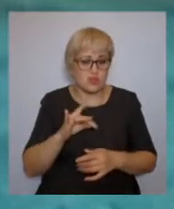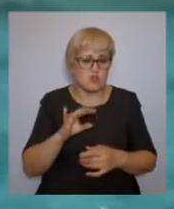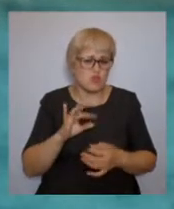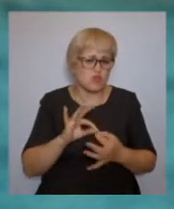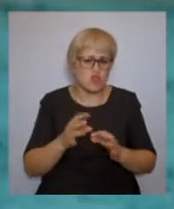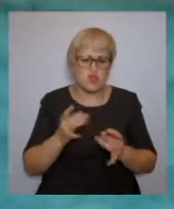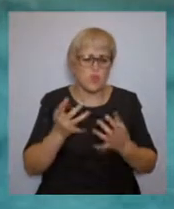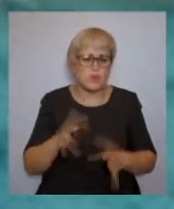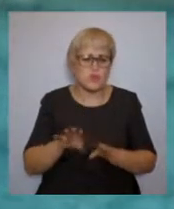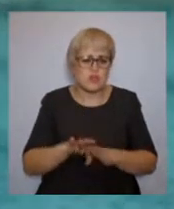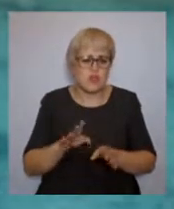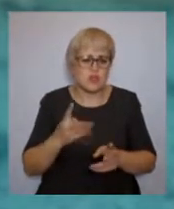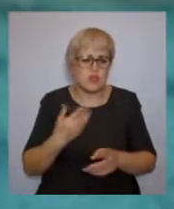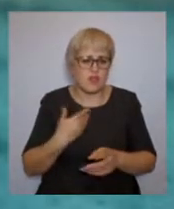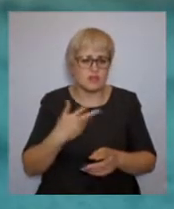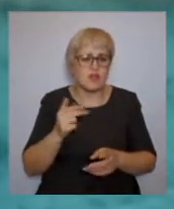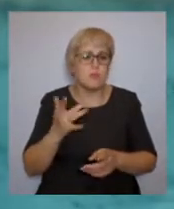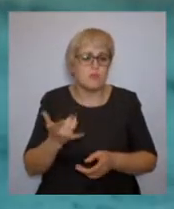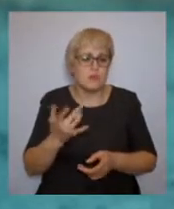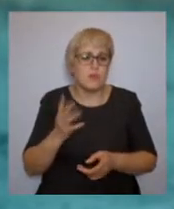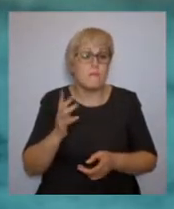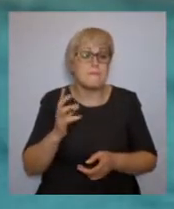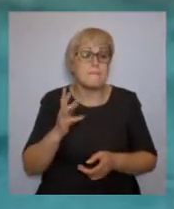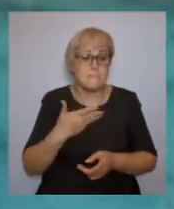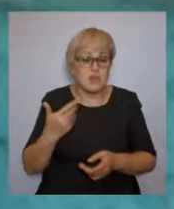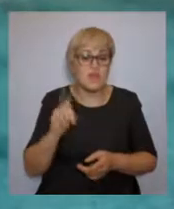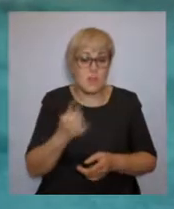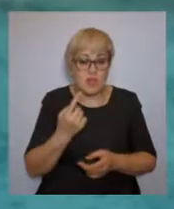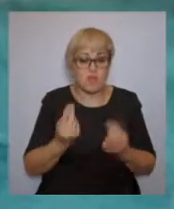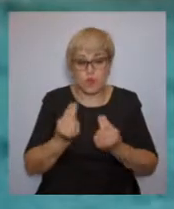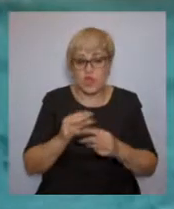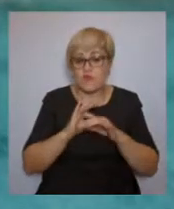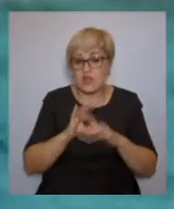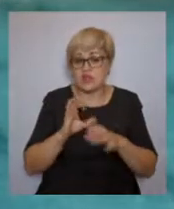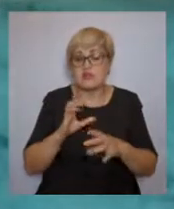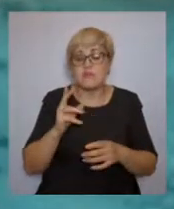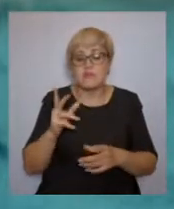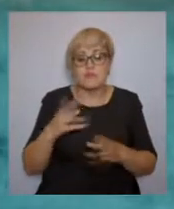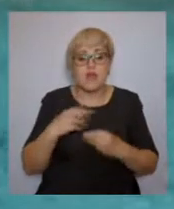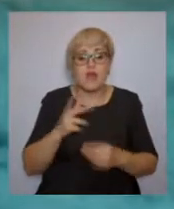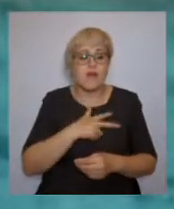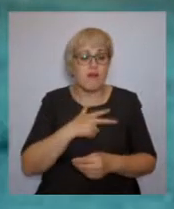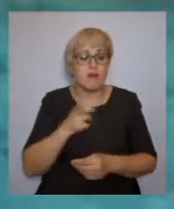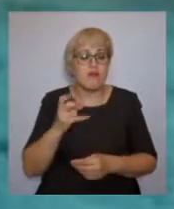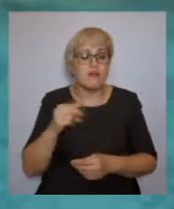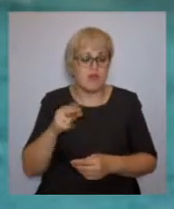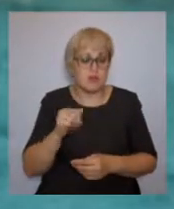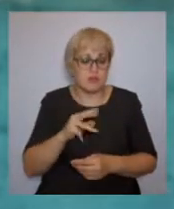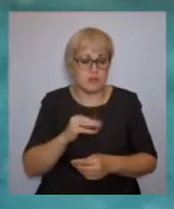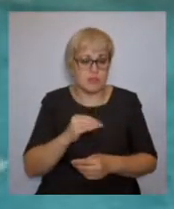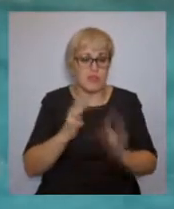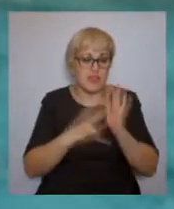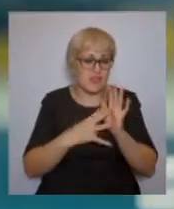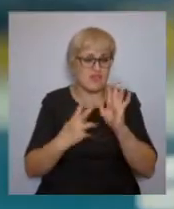просто для нас как бы и первую игру вели к на ткани 97 и в итоге сыграли вничью 9 виде тут